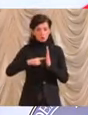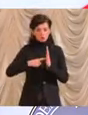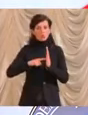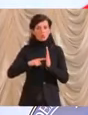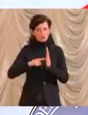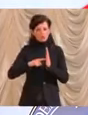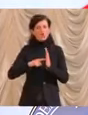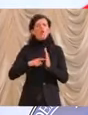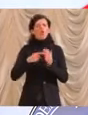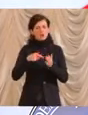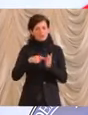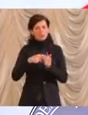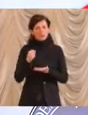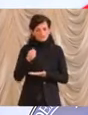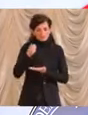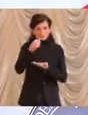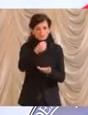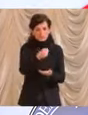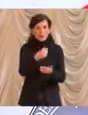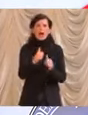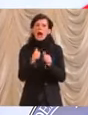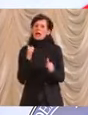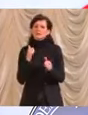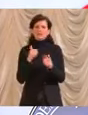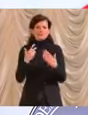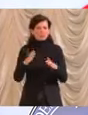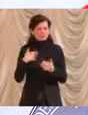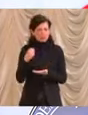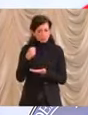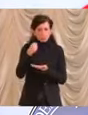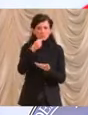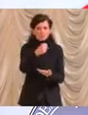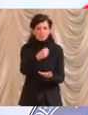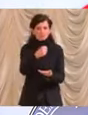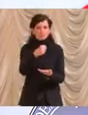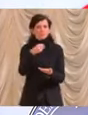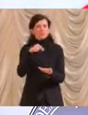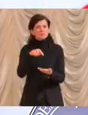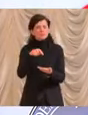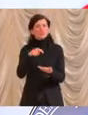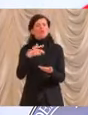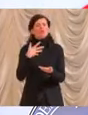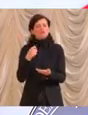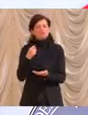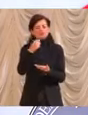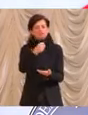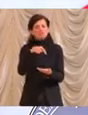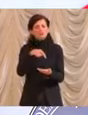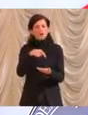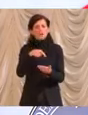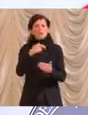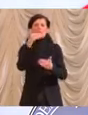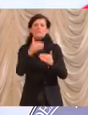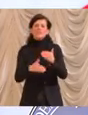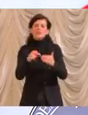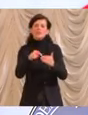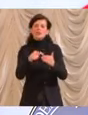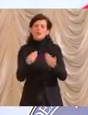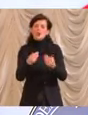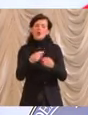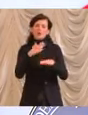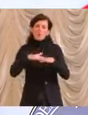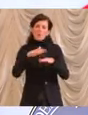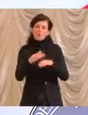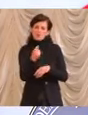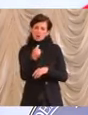ulteriore anticipo che destiniamo ai comuni con il vincolo di utilizzare queste somme per le persone che non